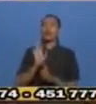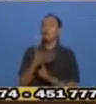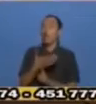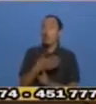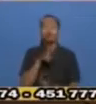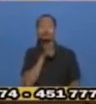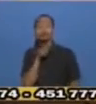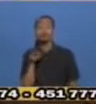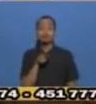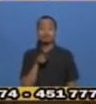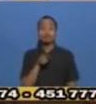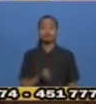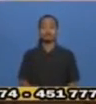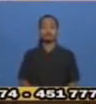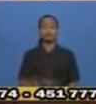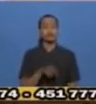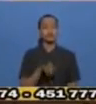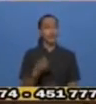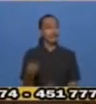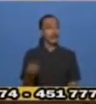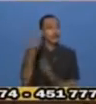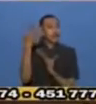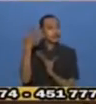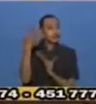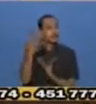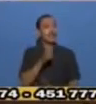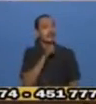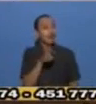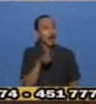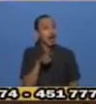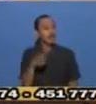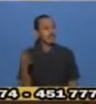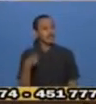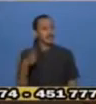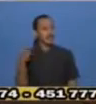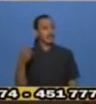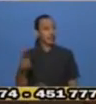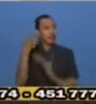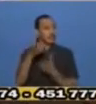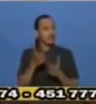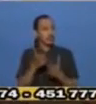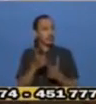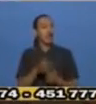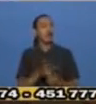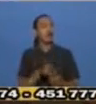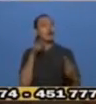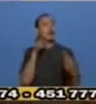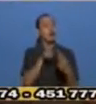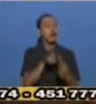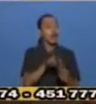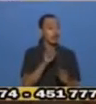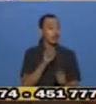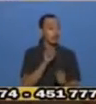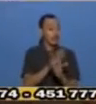sering mendapatkan informasi dari teman-teman itu siapa. Ketika kita mau mendata siapa yang kena COVID, sudah kena COVID,